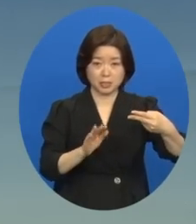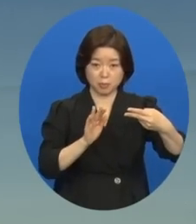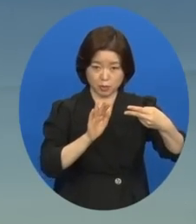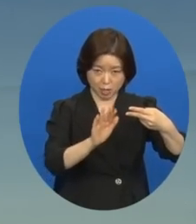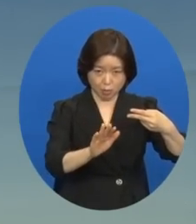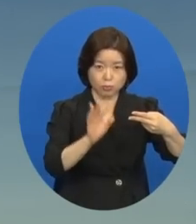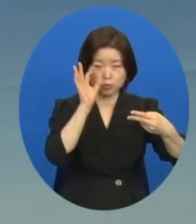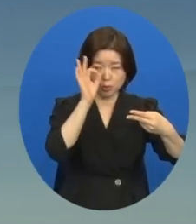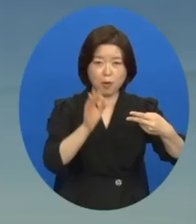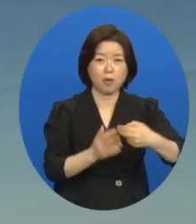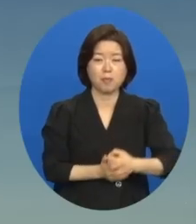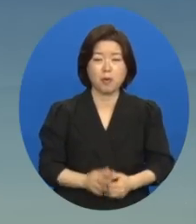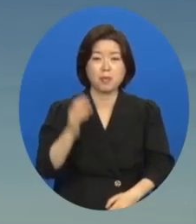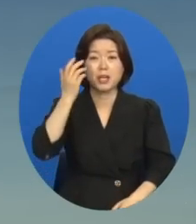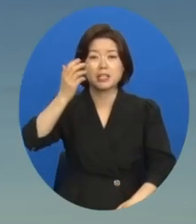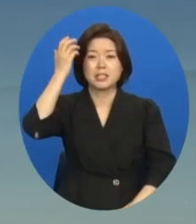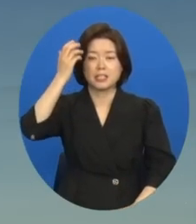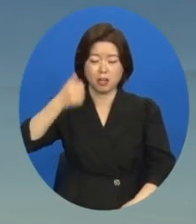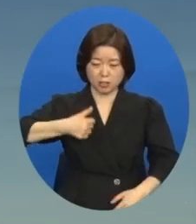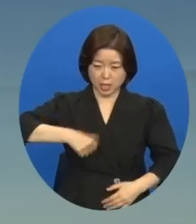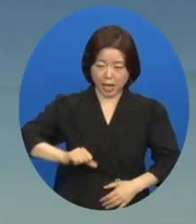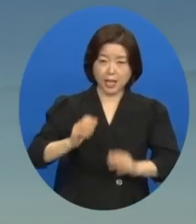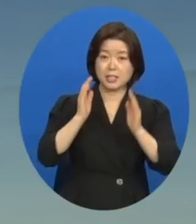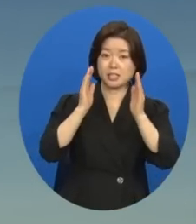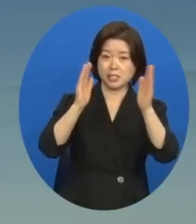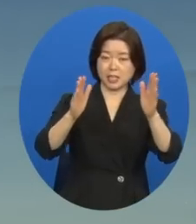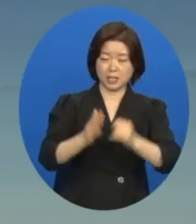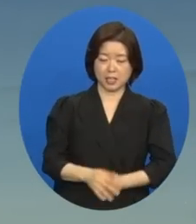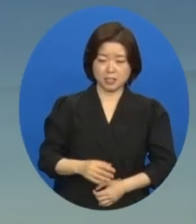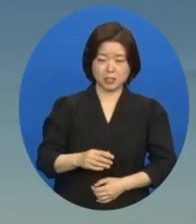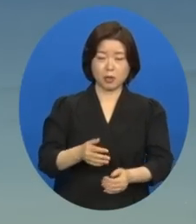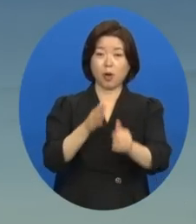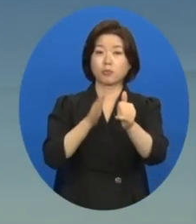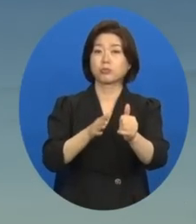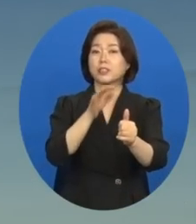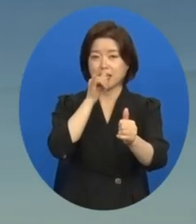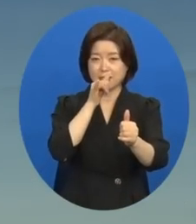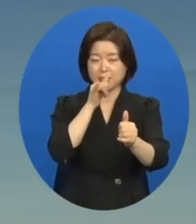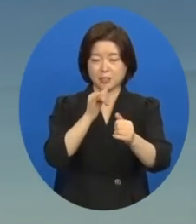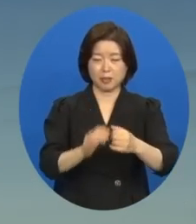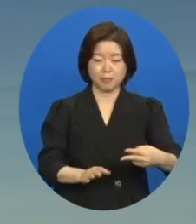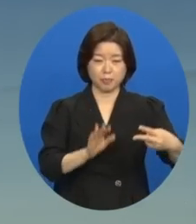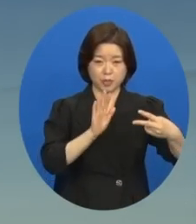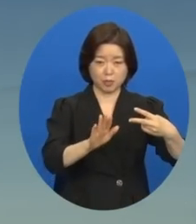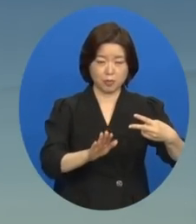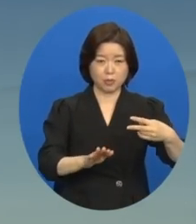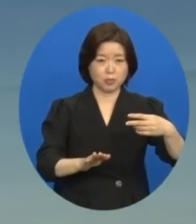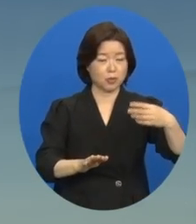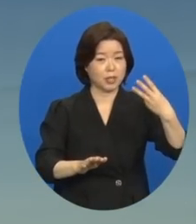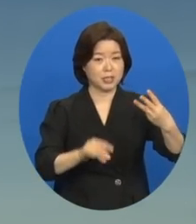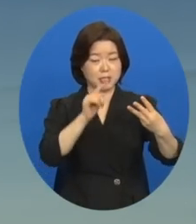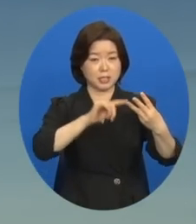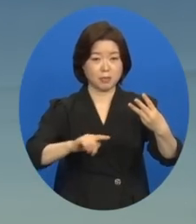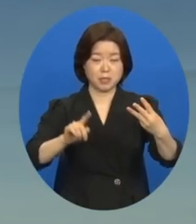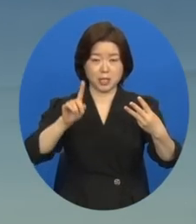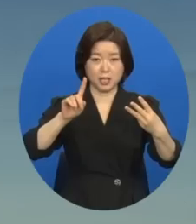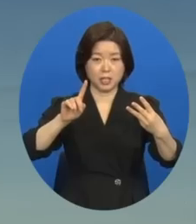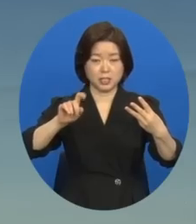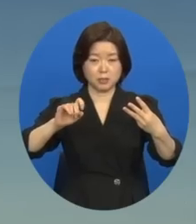후서에 그의 영적인 아들을 향해서 이렇게 권면합니다. 디모데 후서 3장 16절 17절